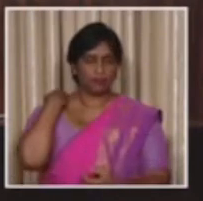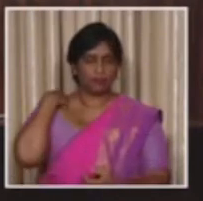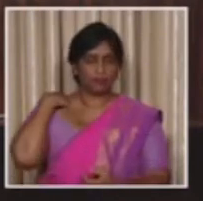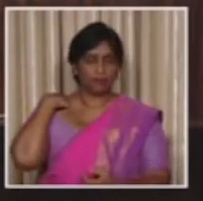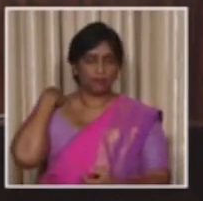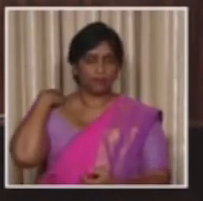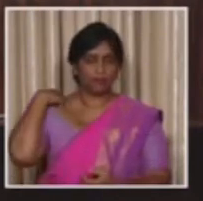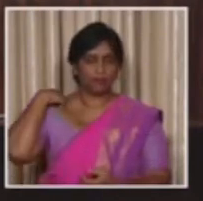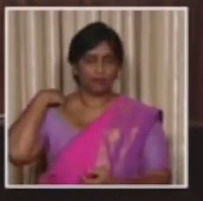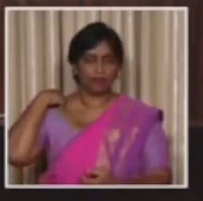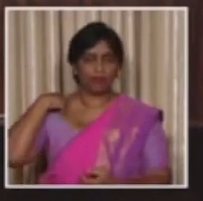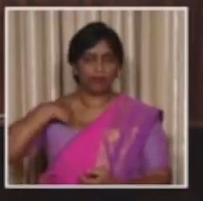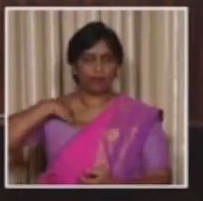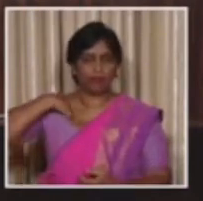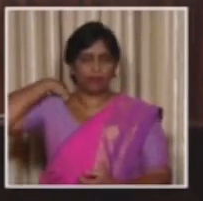oh